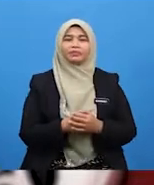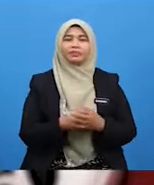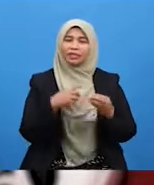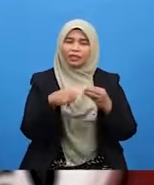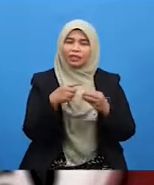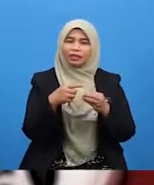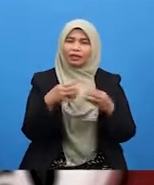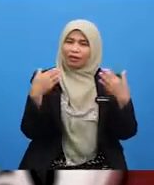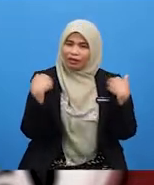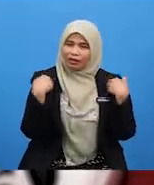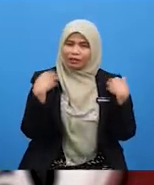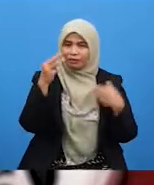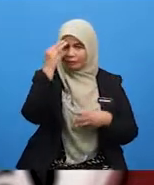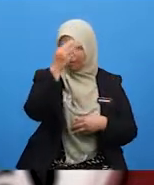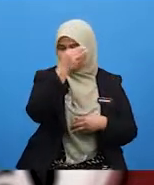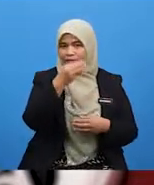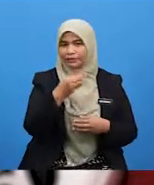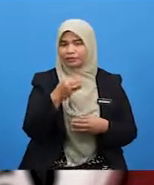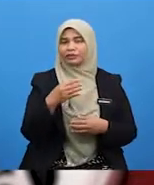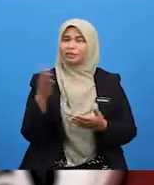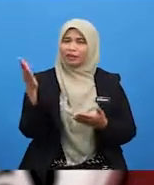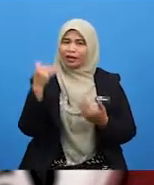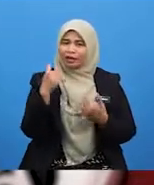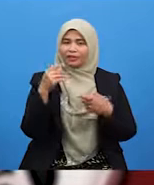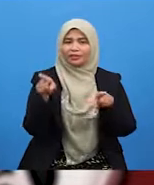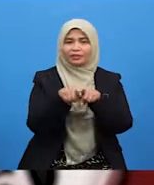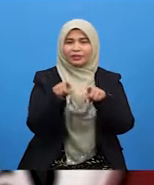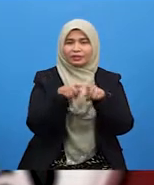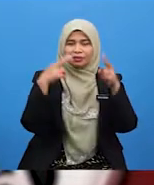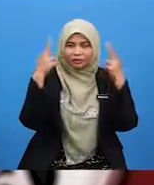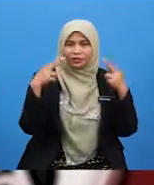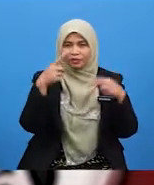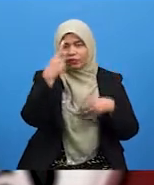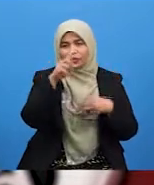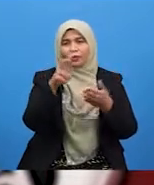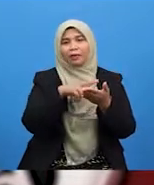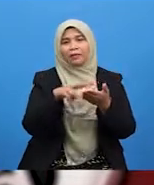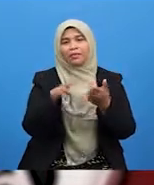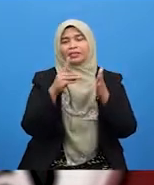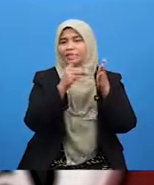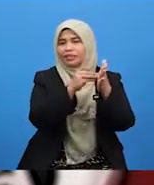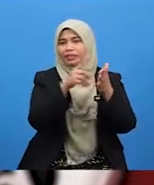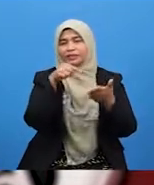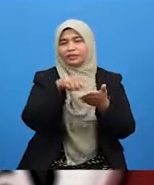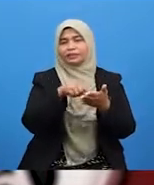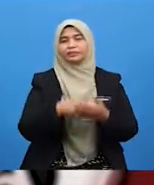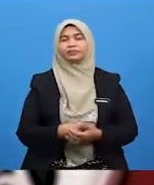tentang kewujudan malaikat? Mari bersama-sama Ustaz untuk membaca dalil naklil tersebut.